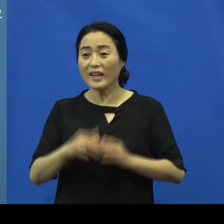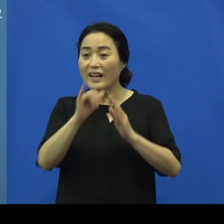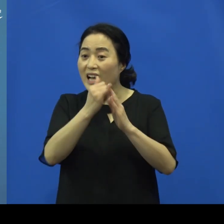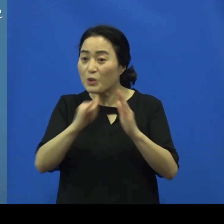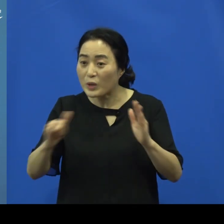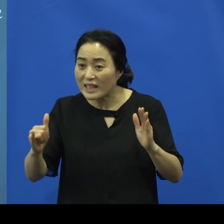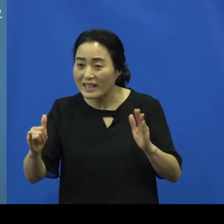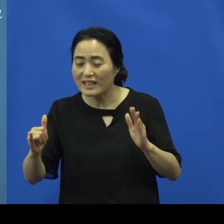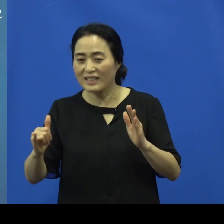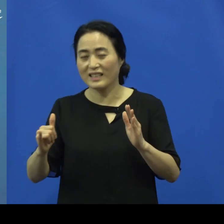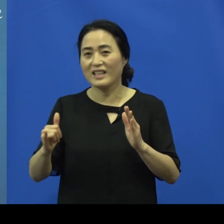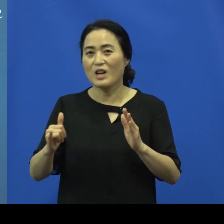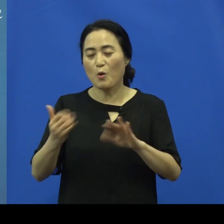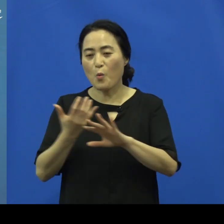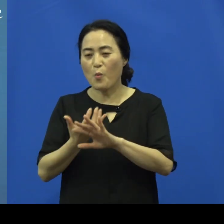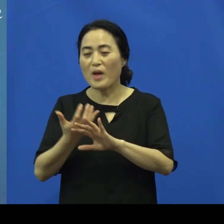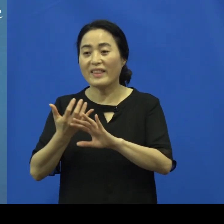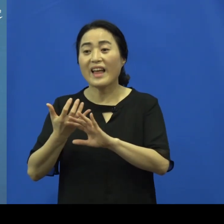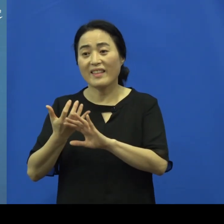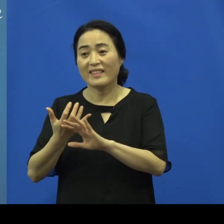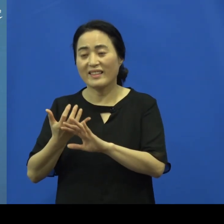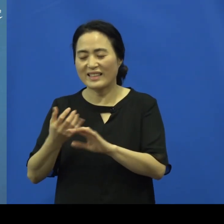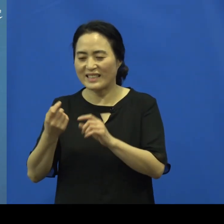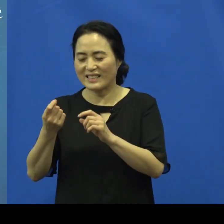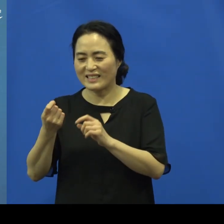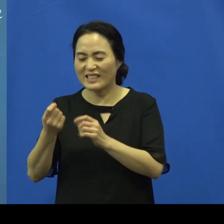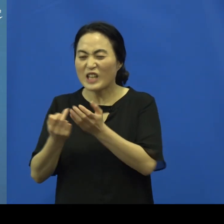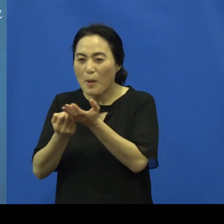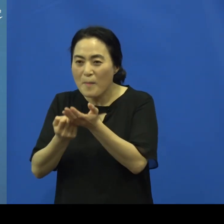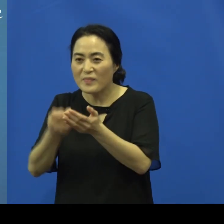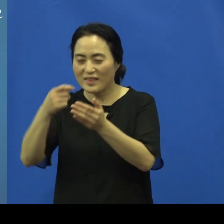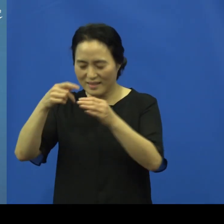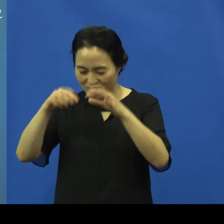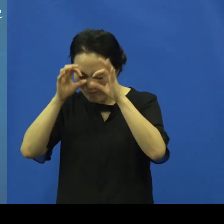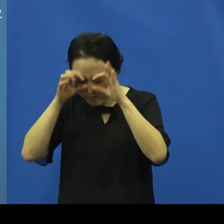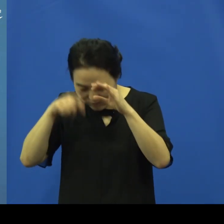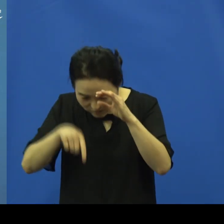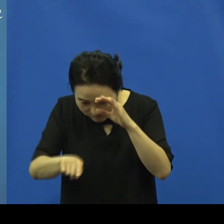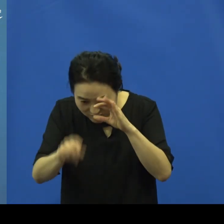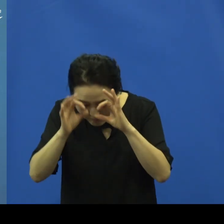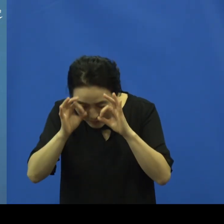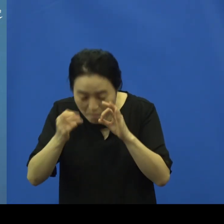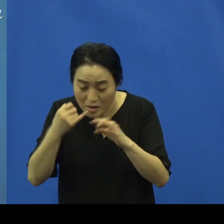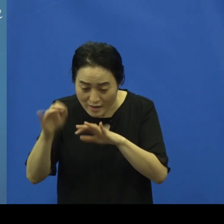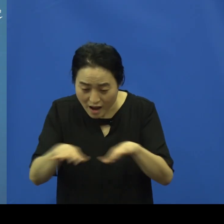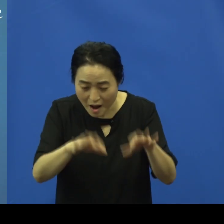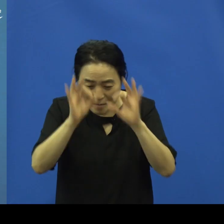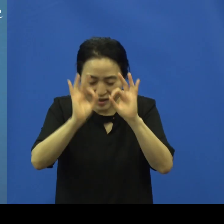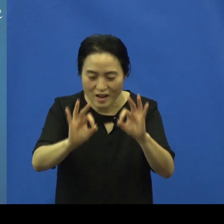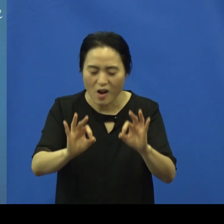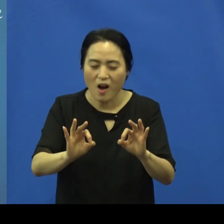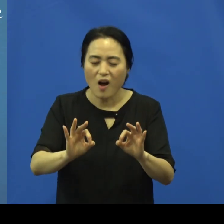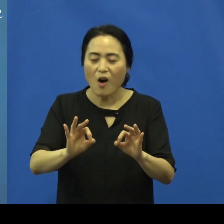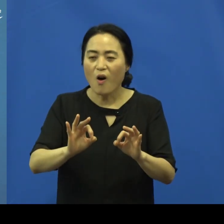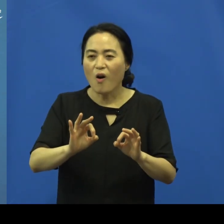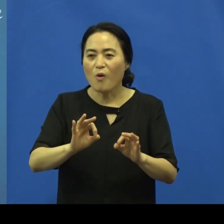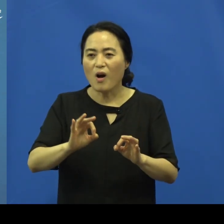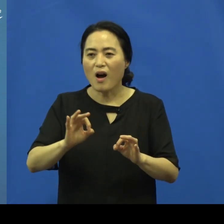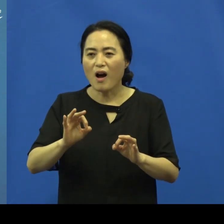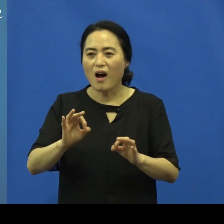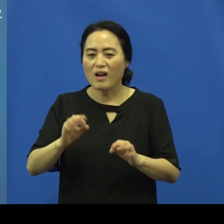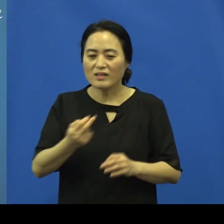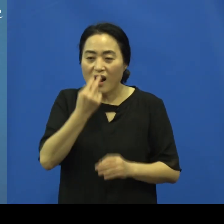갔었는데 이거 있잖아요. 뭐야 하는 거 하고 들어가서 보는데 바다에 막 비경이 있는데 살아있는